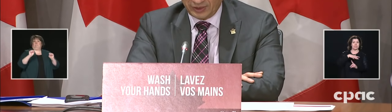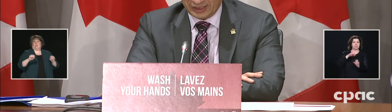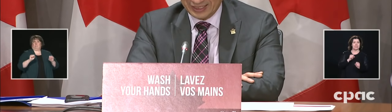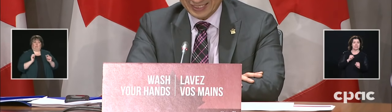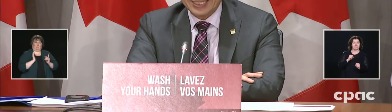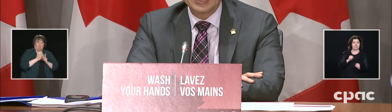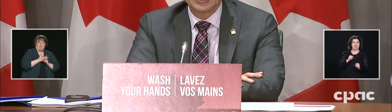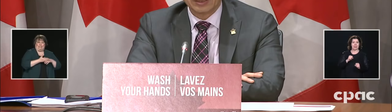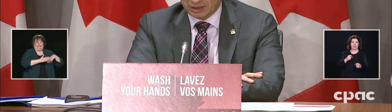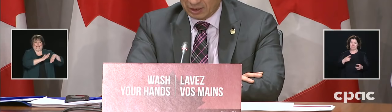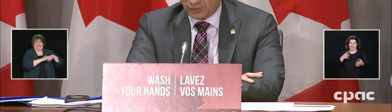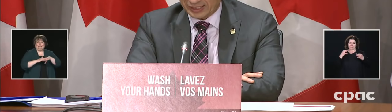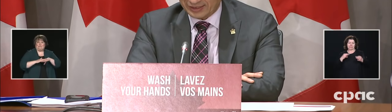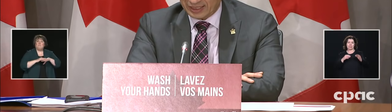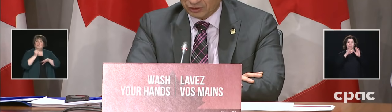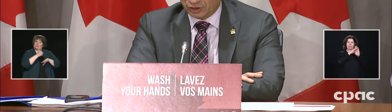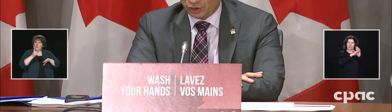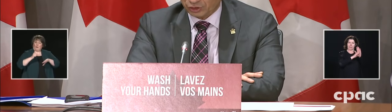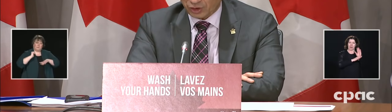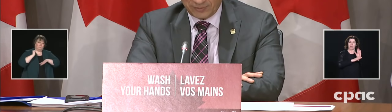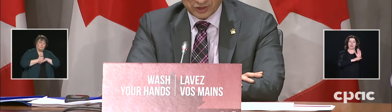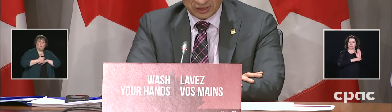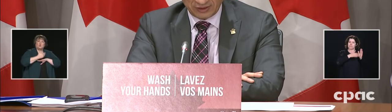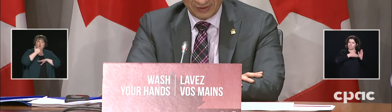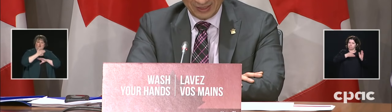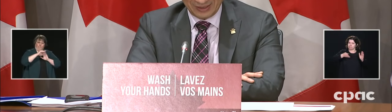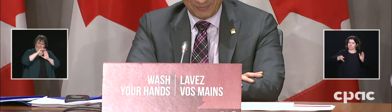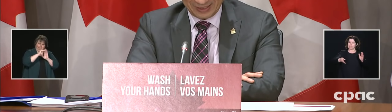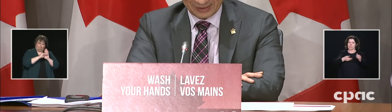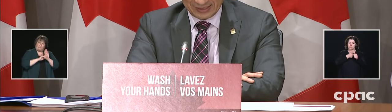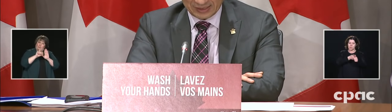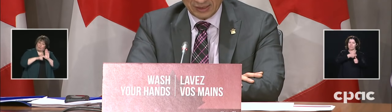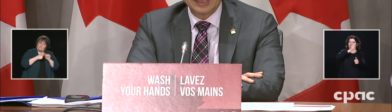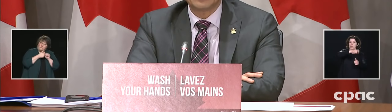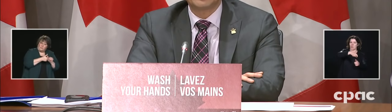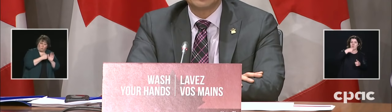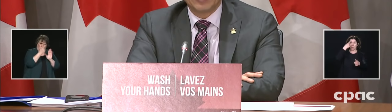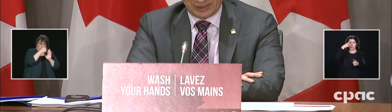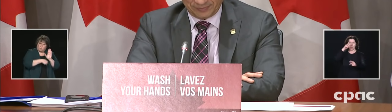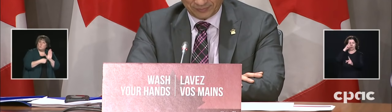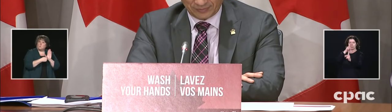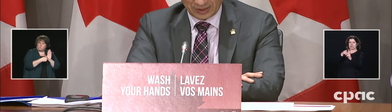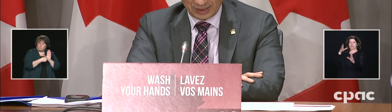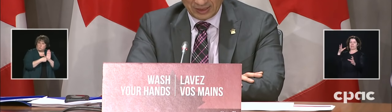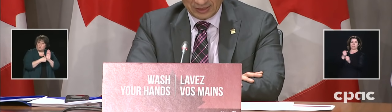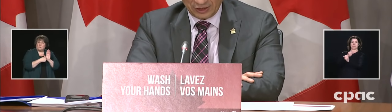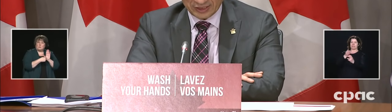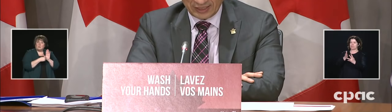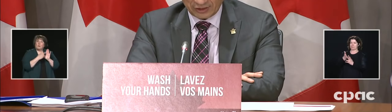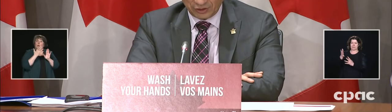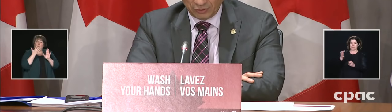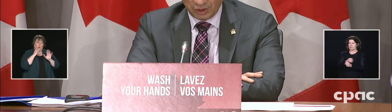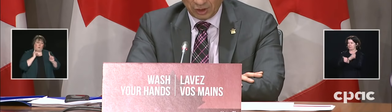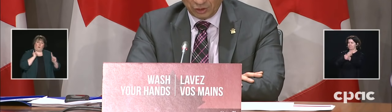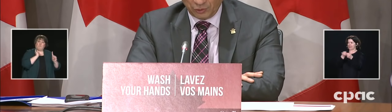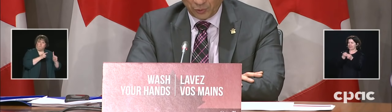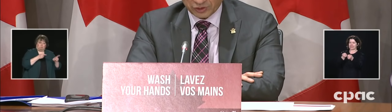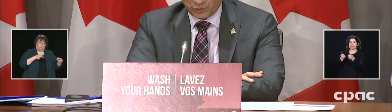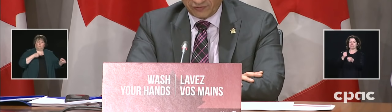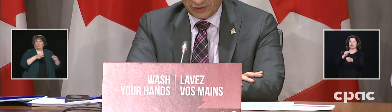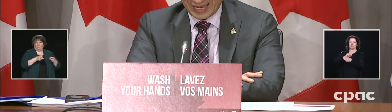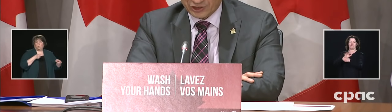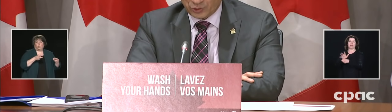santé publique strictes pour atteindre notre objectif de maîtrise de l'épidémie. C'est le scénario que